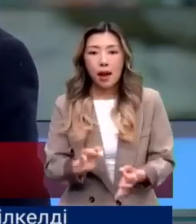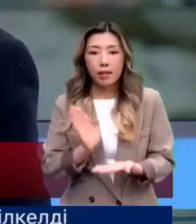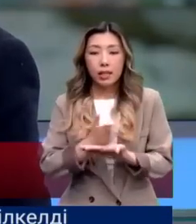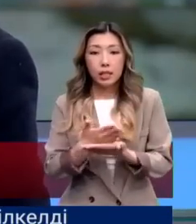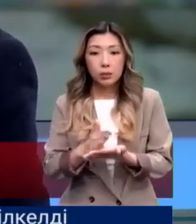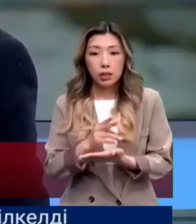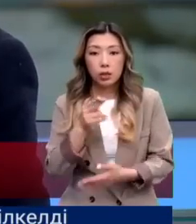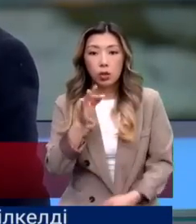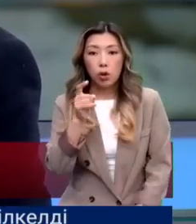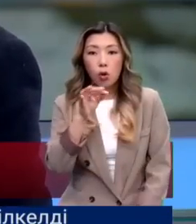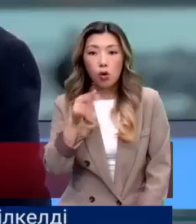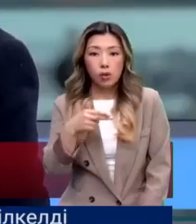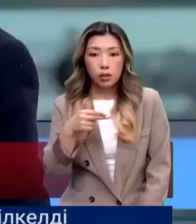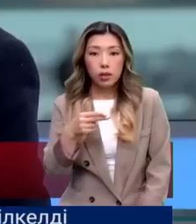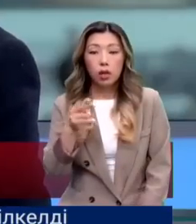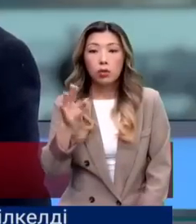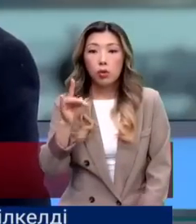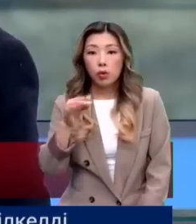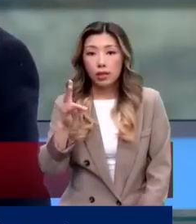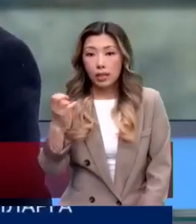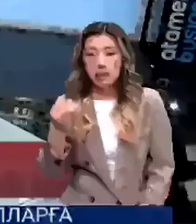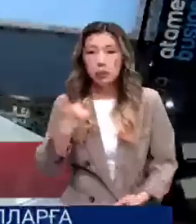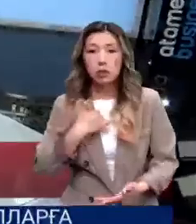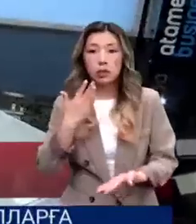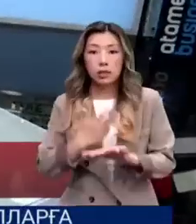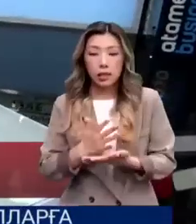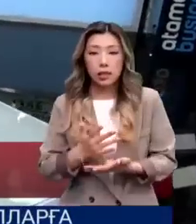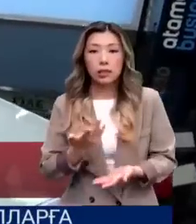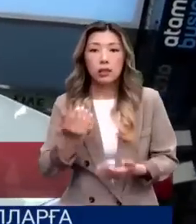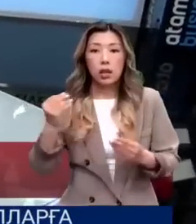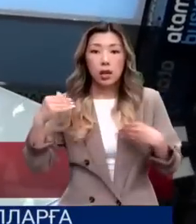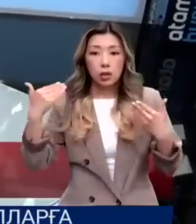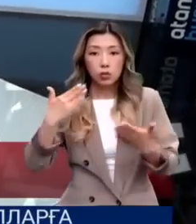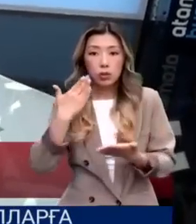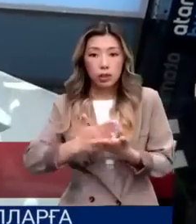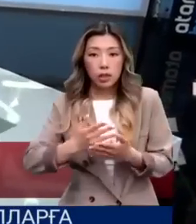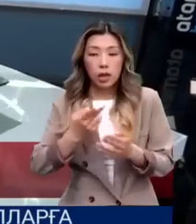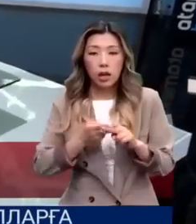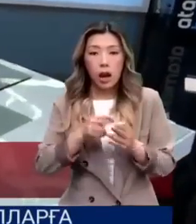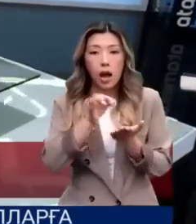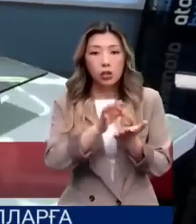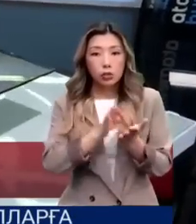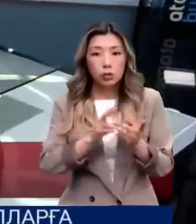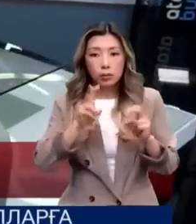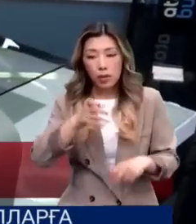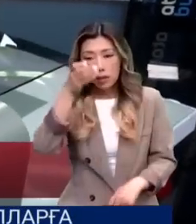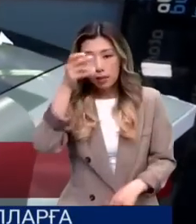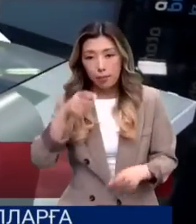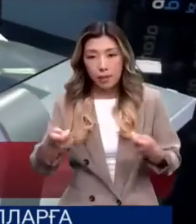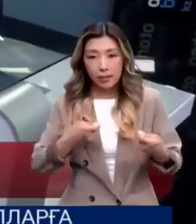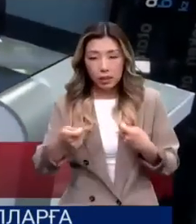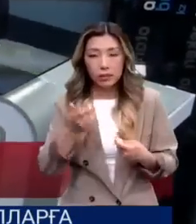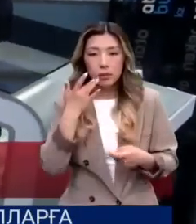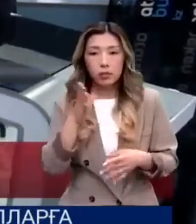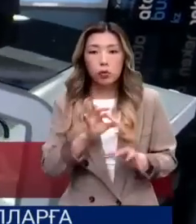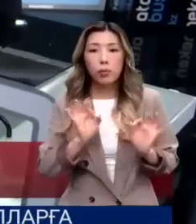доходы. Национальный доход, он у нас есть, ВВП у нас растет. В принципе, отчет правительства у нас всегда такой